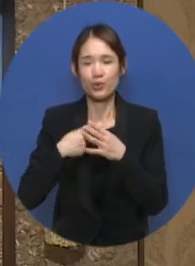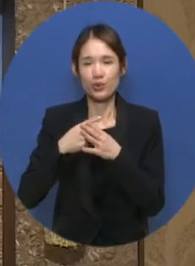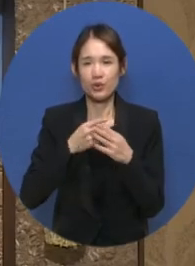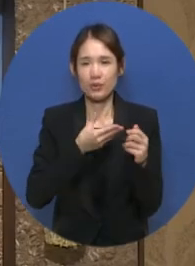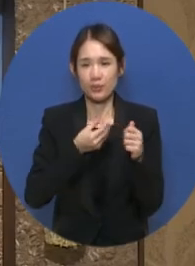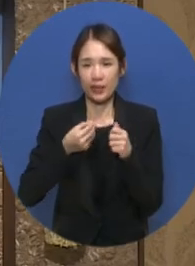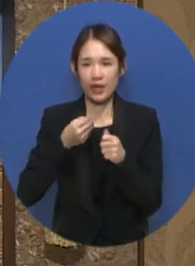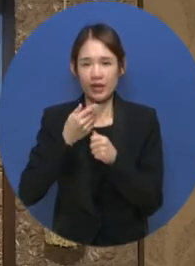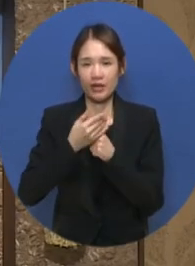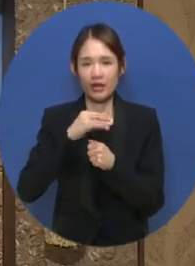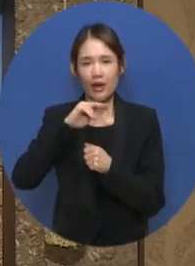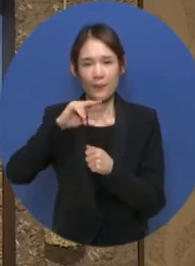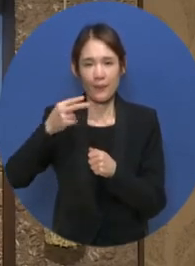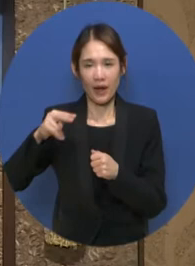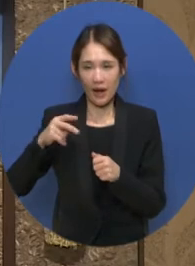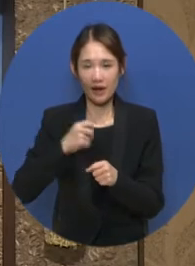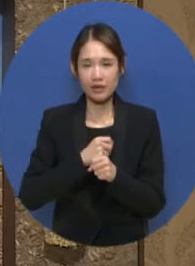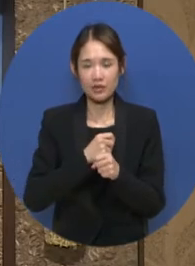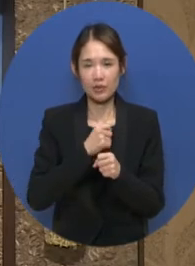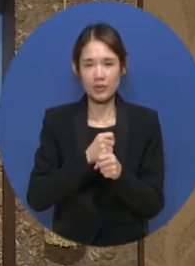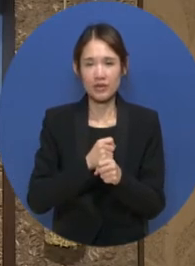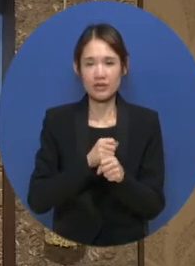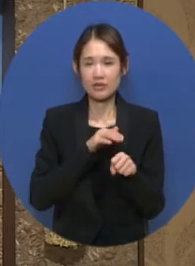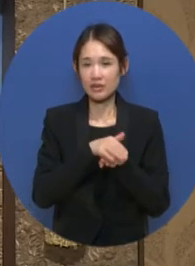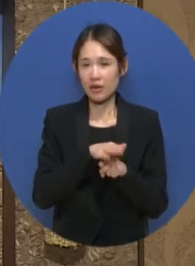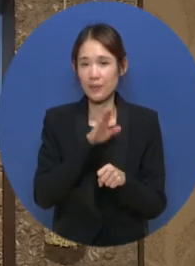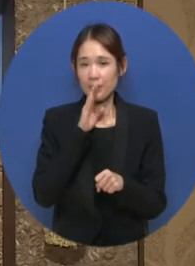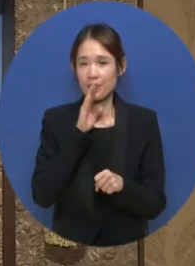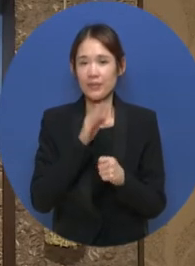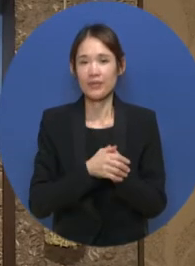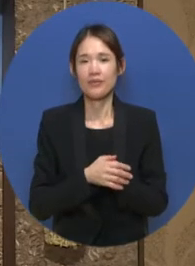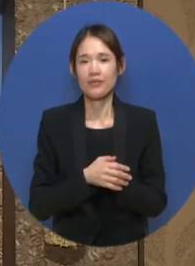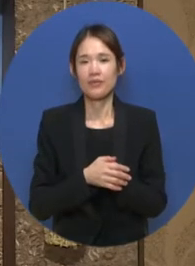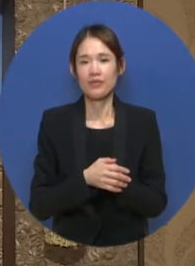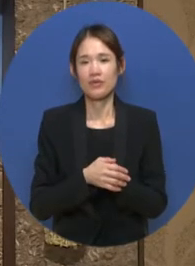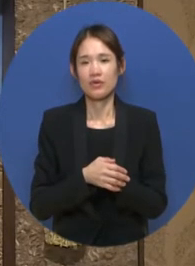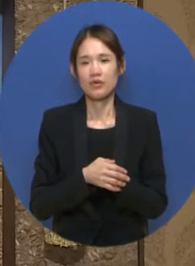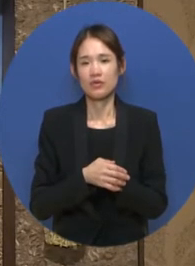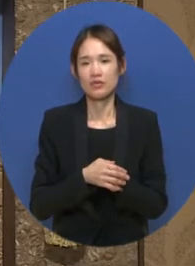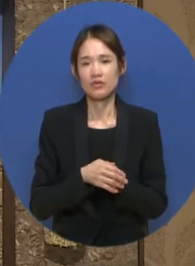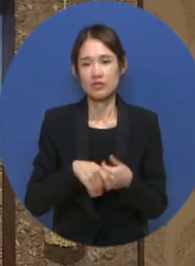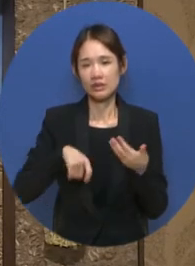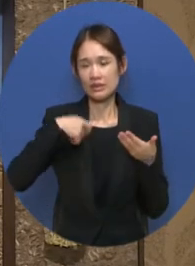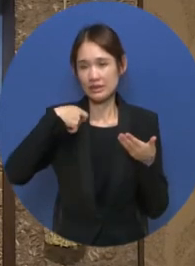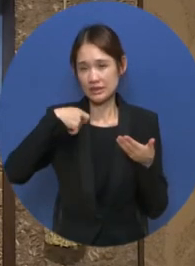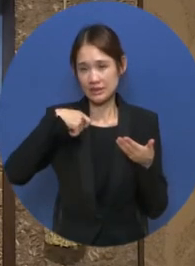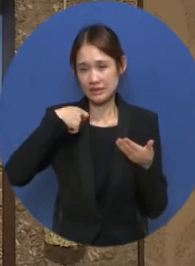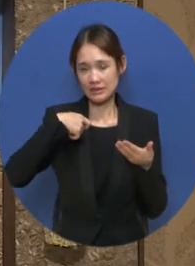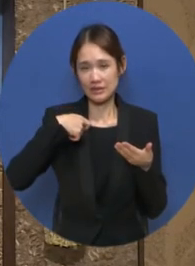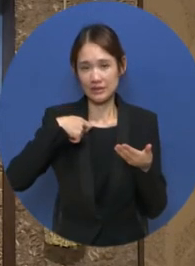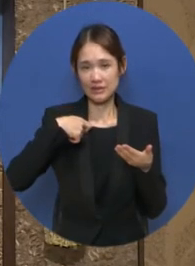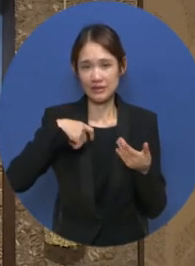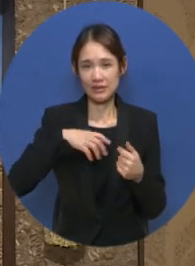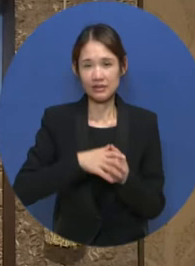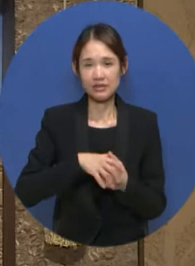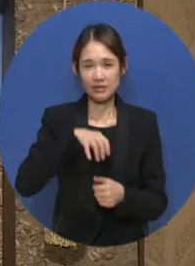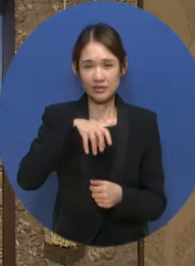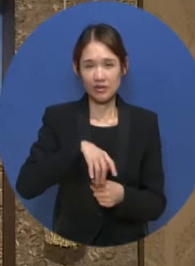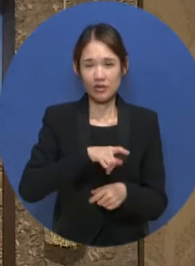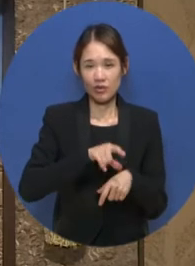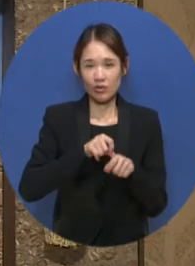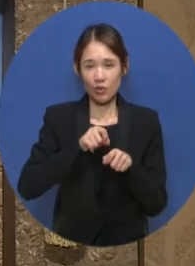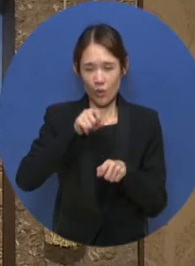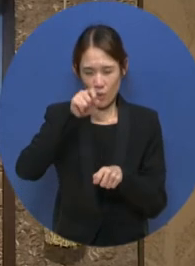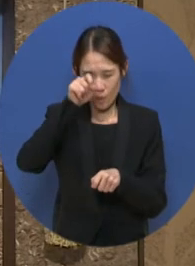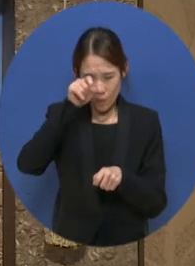그걸 좀 패러디해서 이렇게 만든 것이 그 형식 인가요 네 그렇습니다 그래서 그 이제 그 이제 식당에서